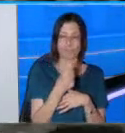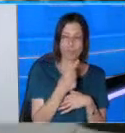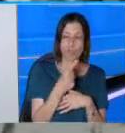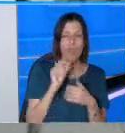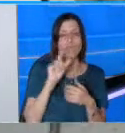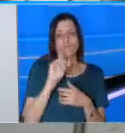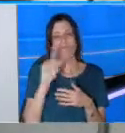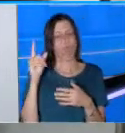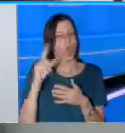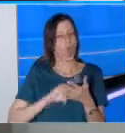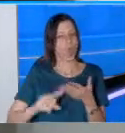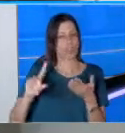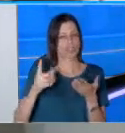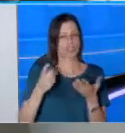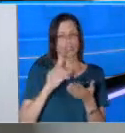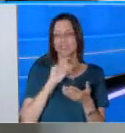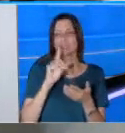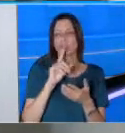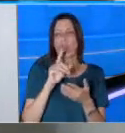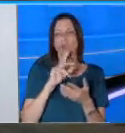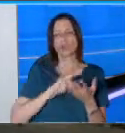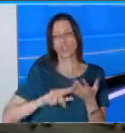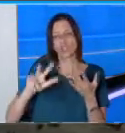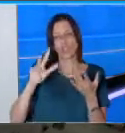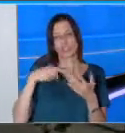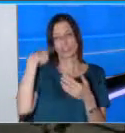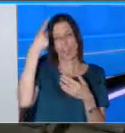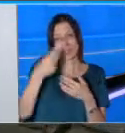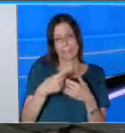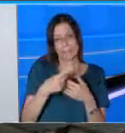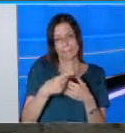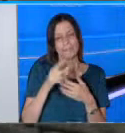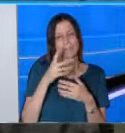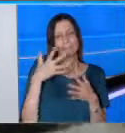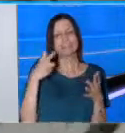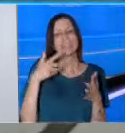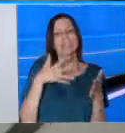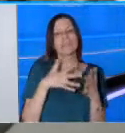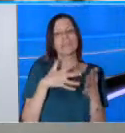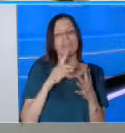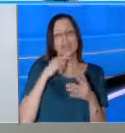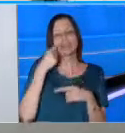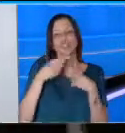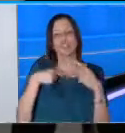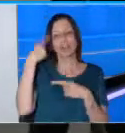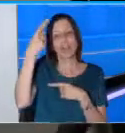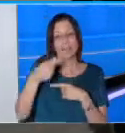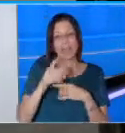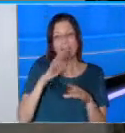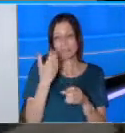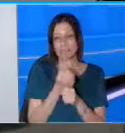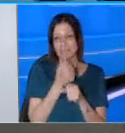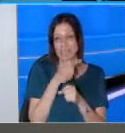וגם לא בחודש וגם לא בשלושת החודשים הבאים, אלא בשנה הבאה. אם המבצע